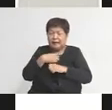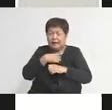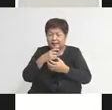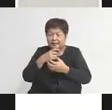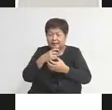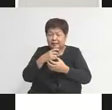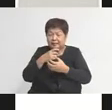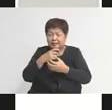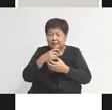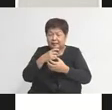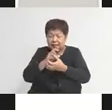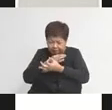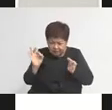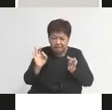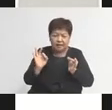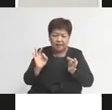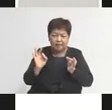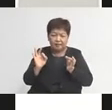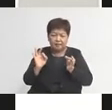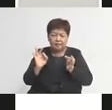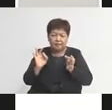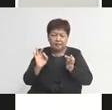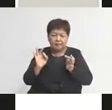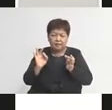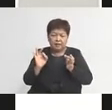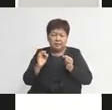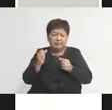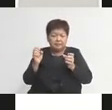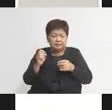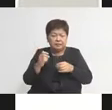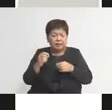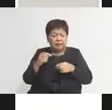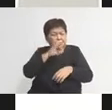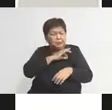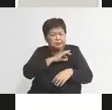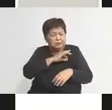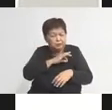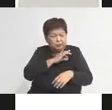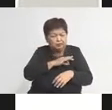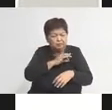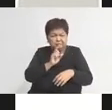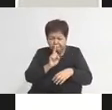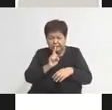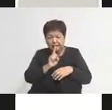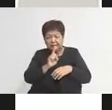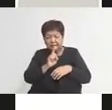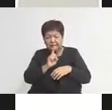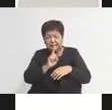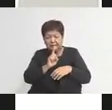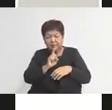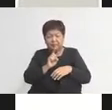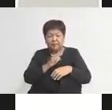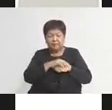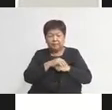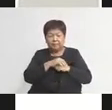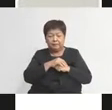I think we would have the, you know, the sense that we are safe in Thailand and that we will not be arrested. ถ้าขอ